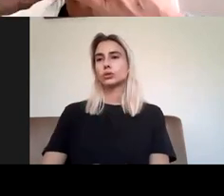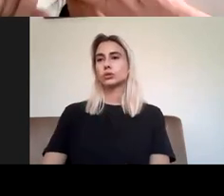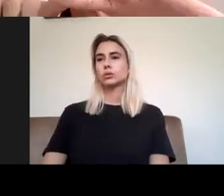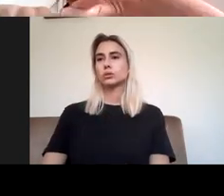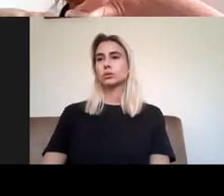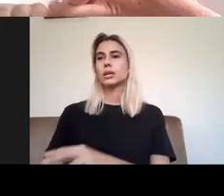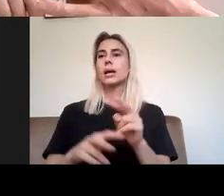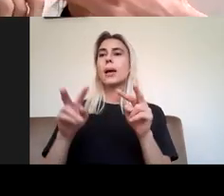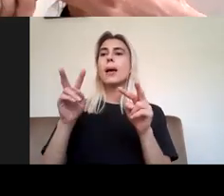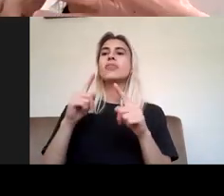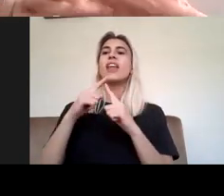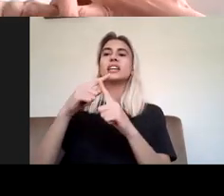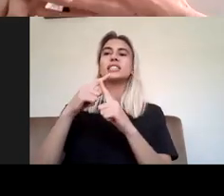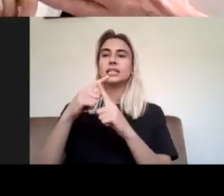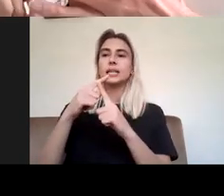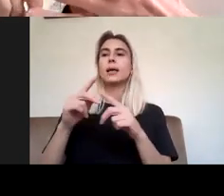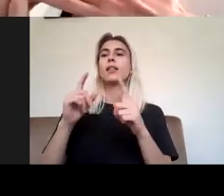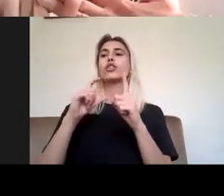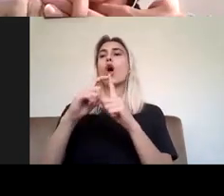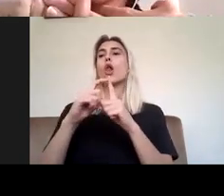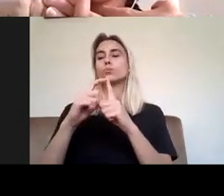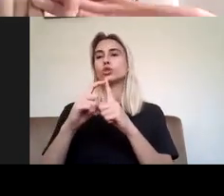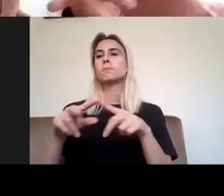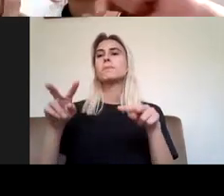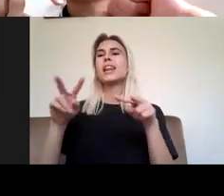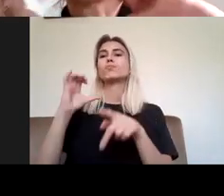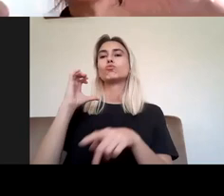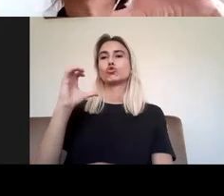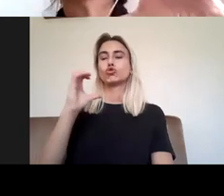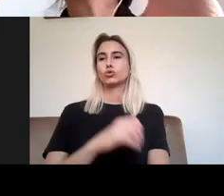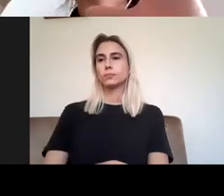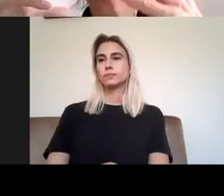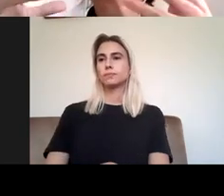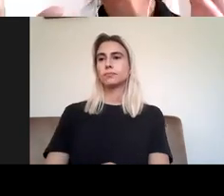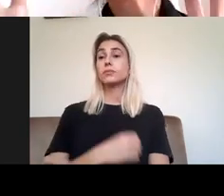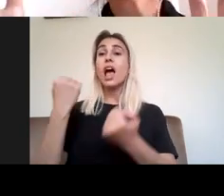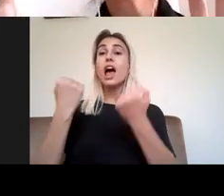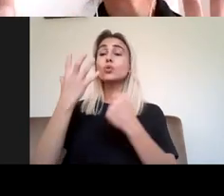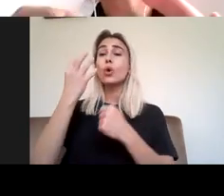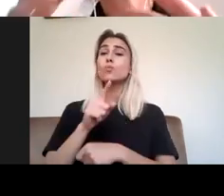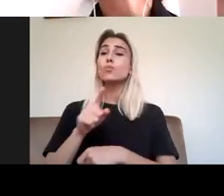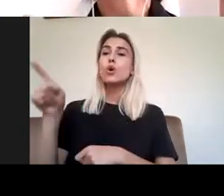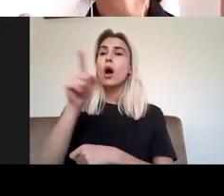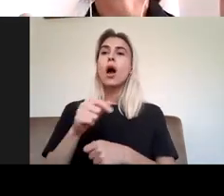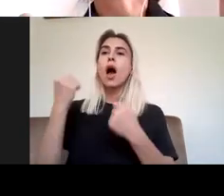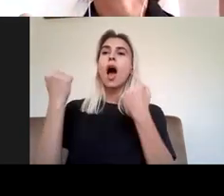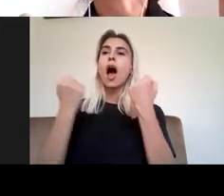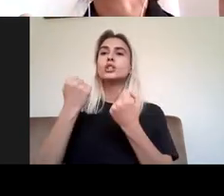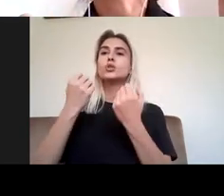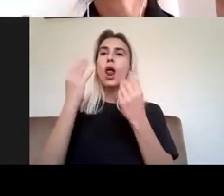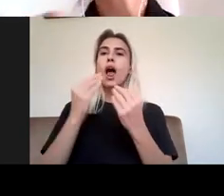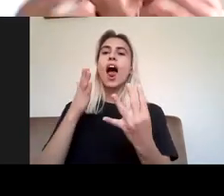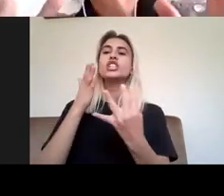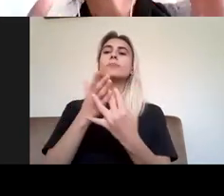Minibüs, yani taksiler ve dolmuşlar ve minibüsler. Araç olarak bunlar zaten araç olarak da erişilebilirlik standarttan uygun